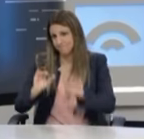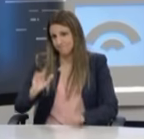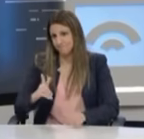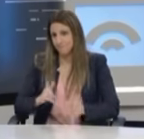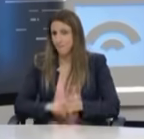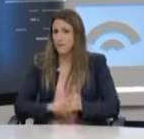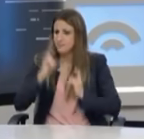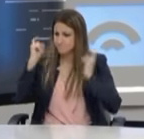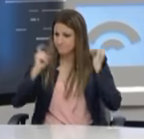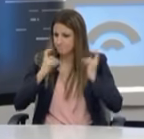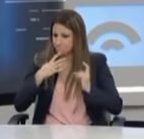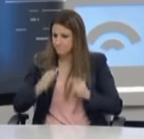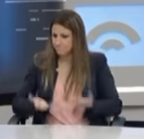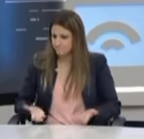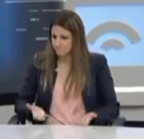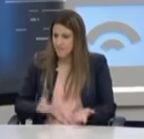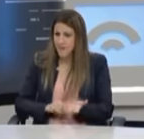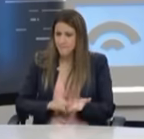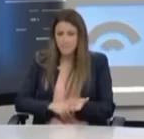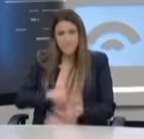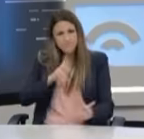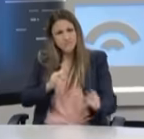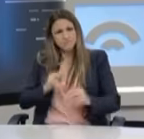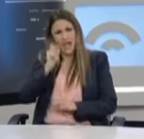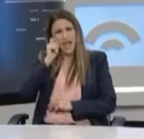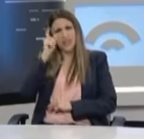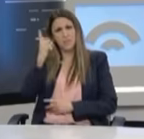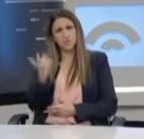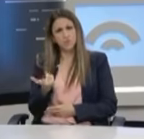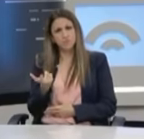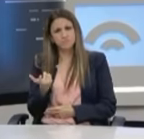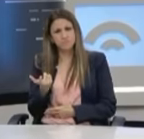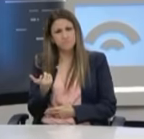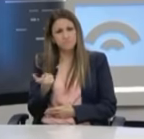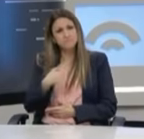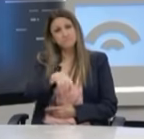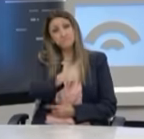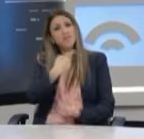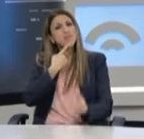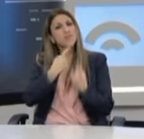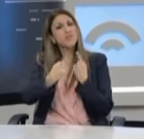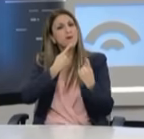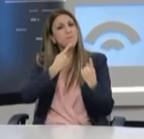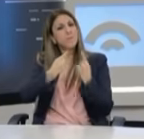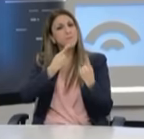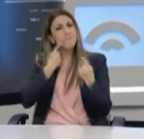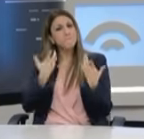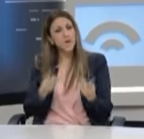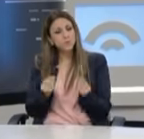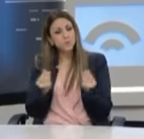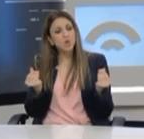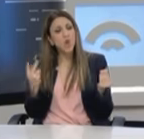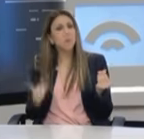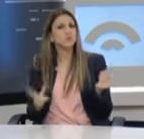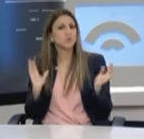Πρέπει να απορούμε. Πρέπει να μας κάνει εντύπωση το γεγονός ότι διαπραγματευτήκατε με αυτόν τον